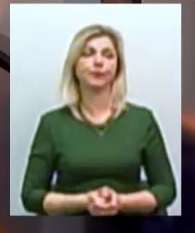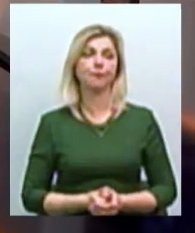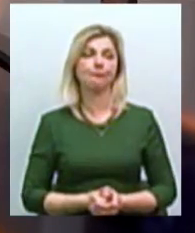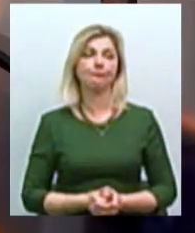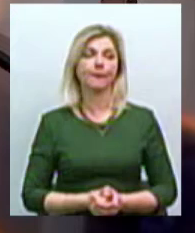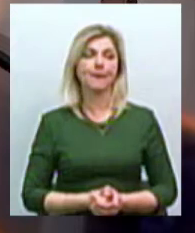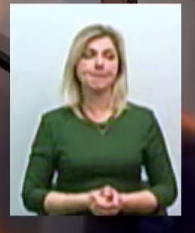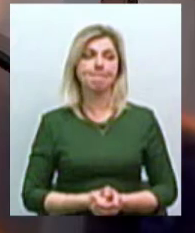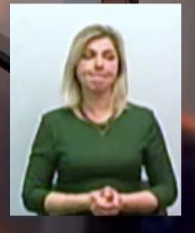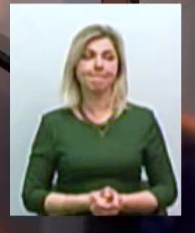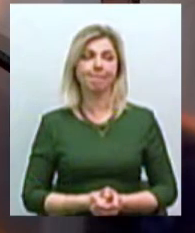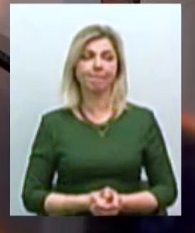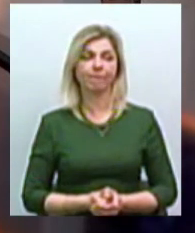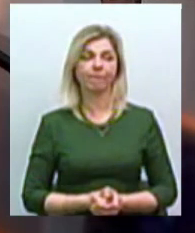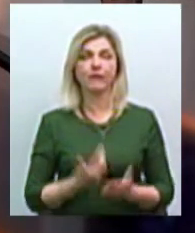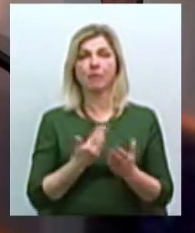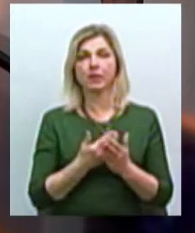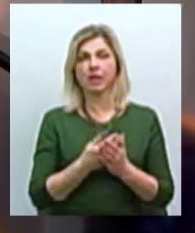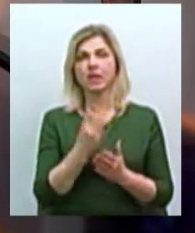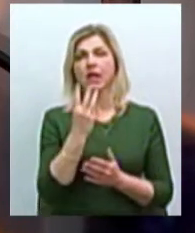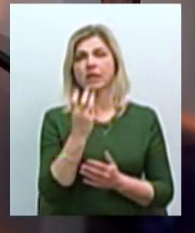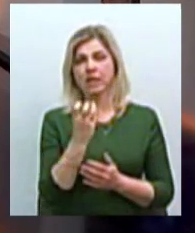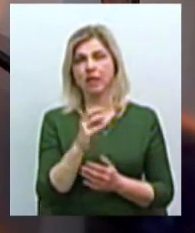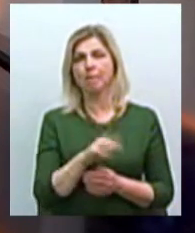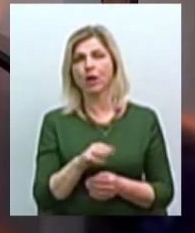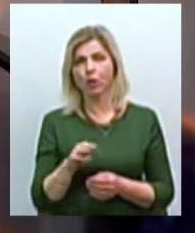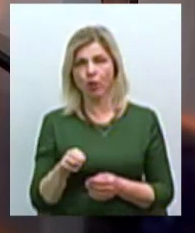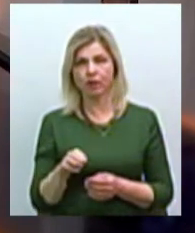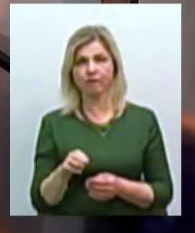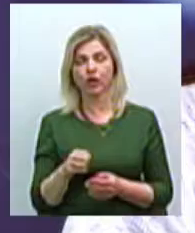Прийняли близько 300 мільйонів.